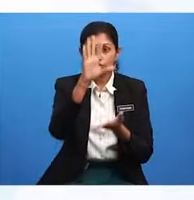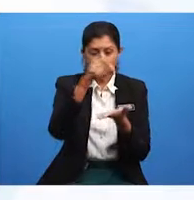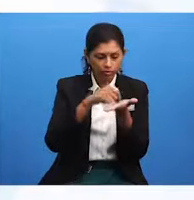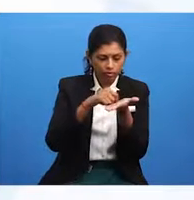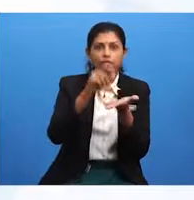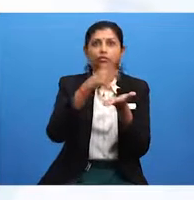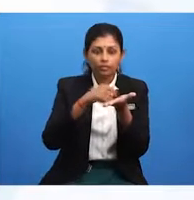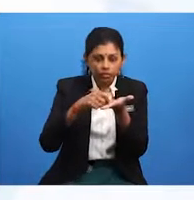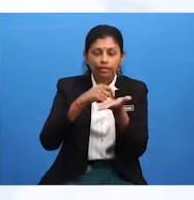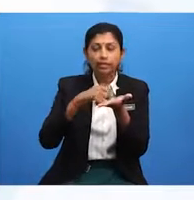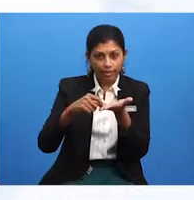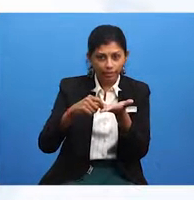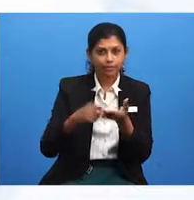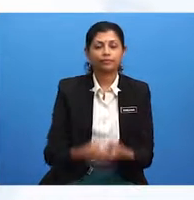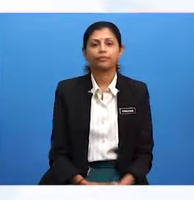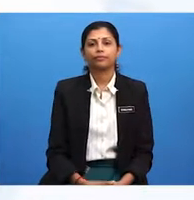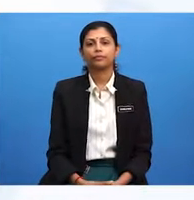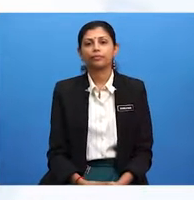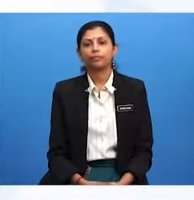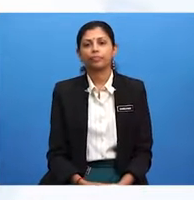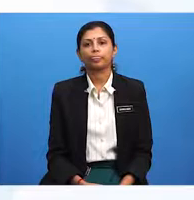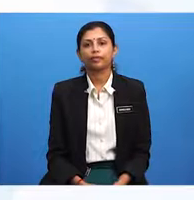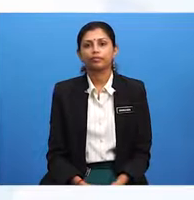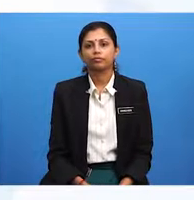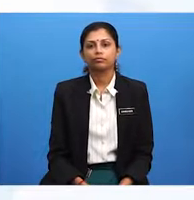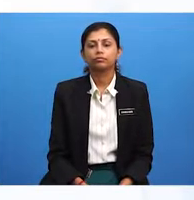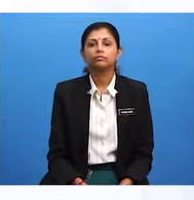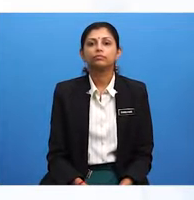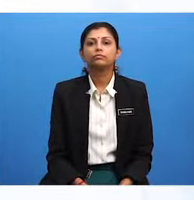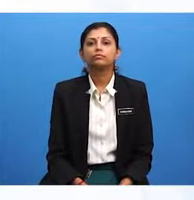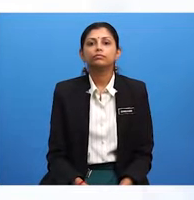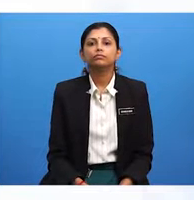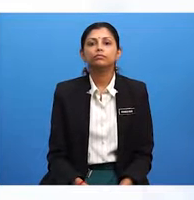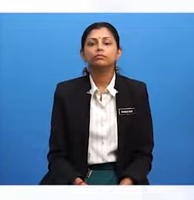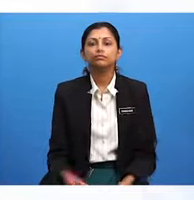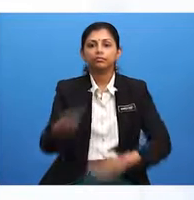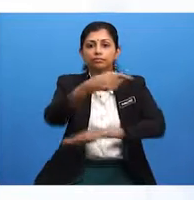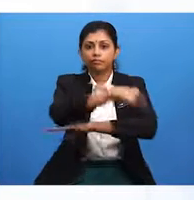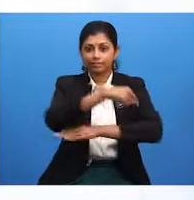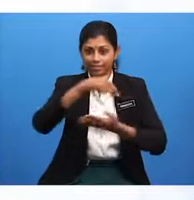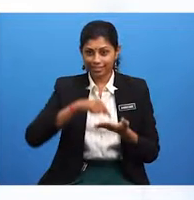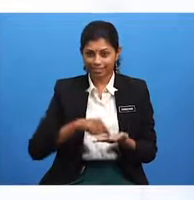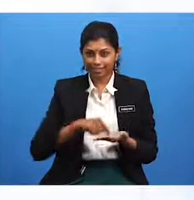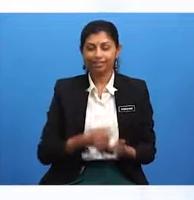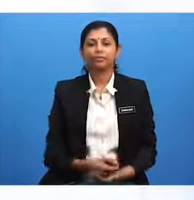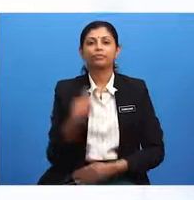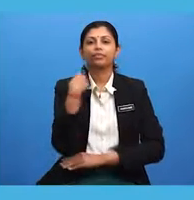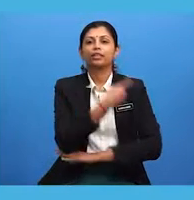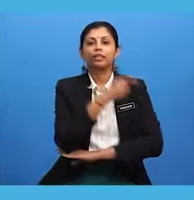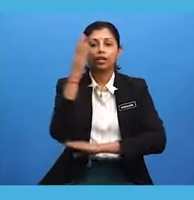membuat catatan nota dan isi yang penting. Pada hari ini, kita akan